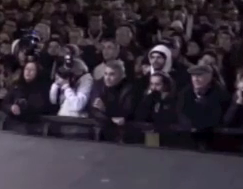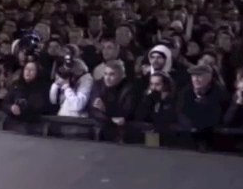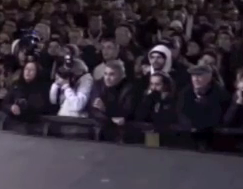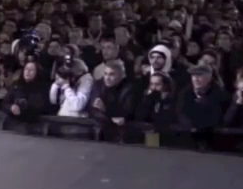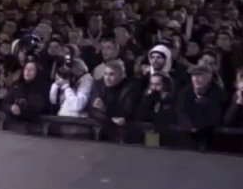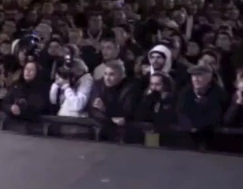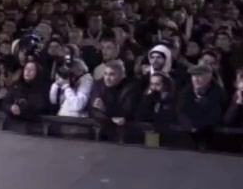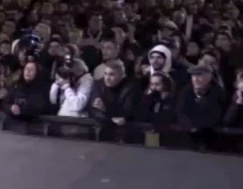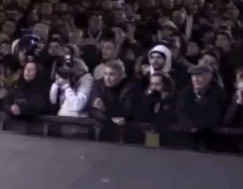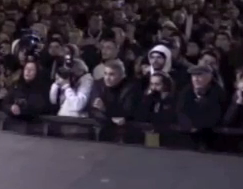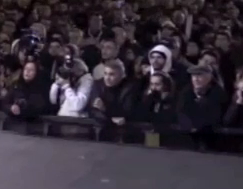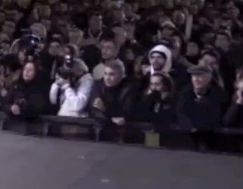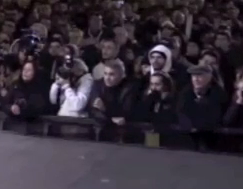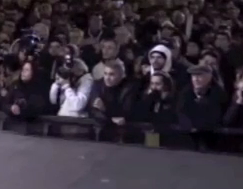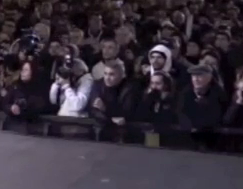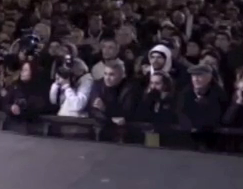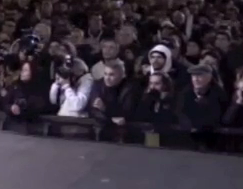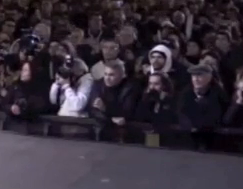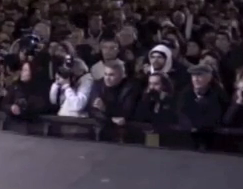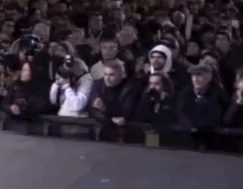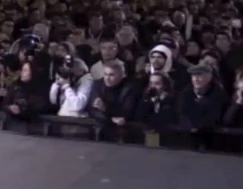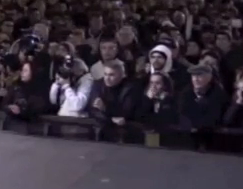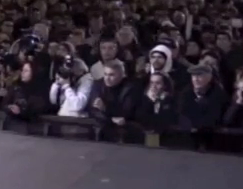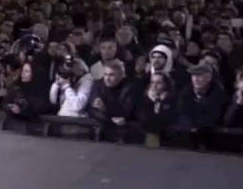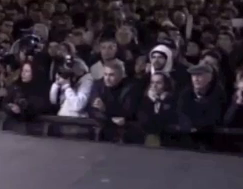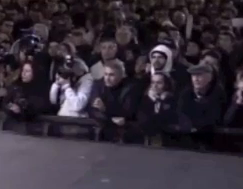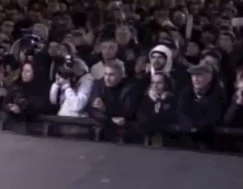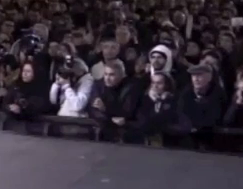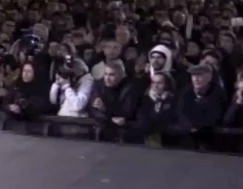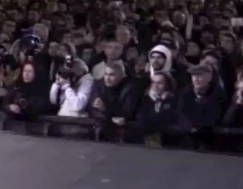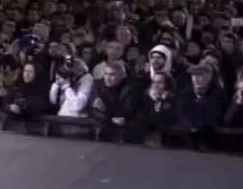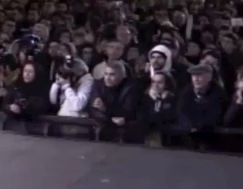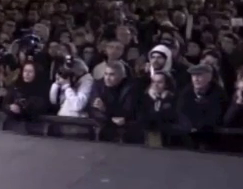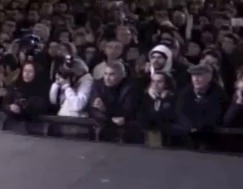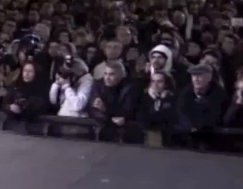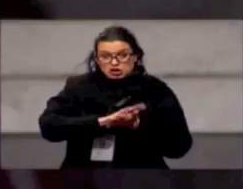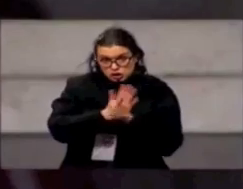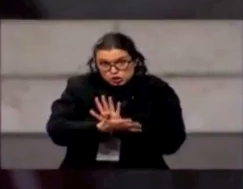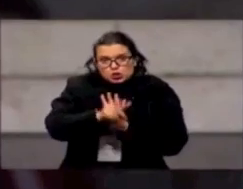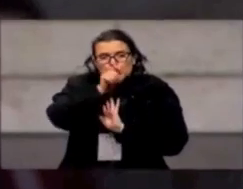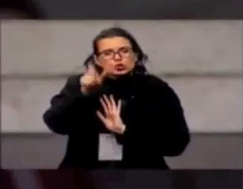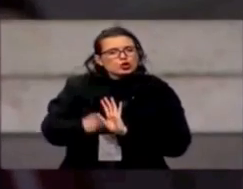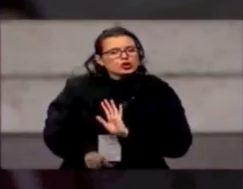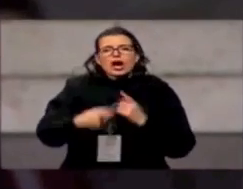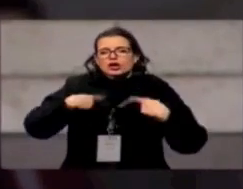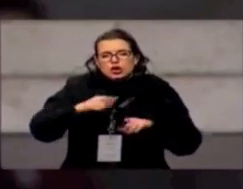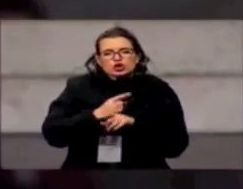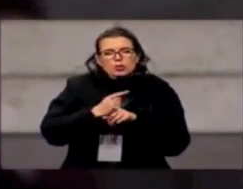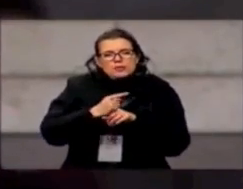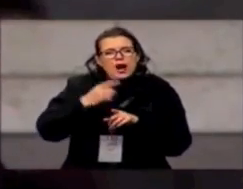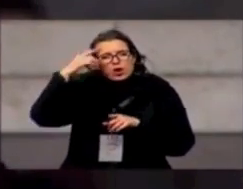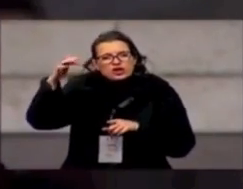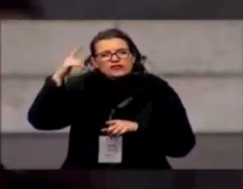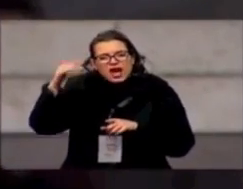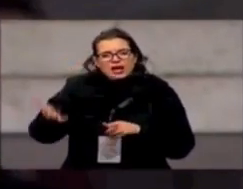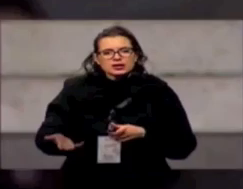riflessione su questi ultimi 20 anni che hanno massacrato questo paese ed è stato sufficiente pensare